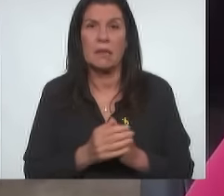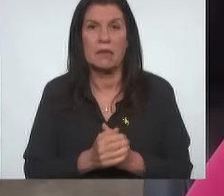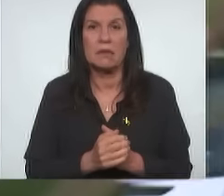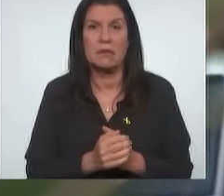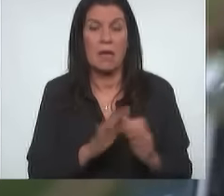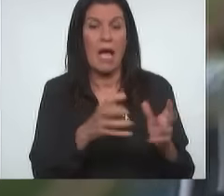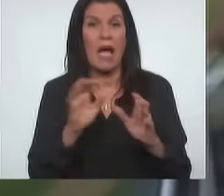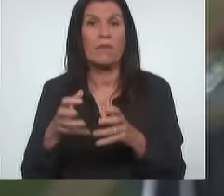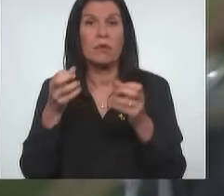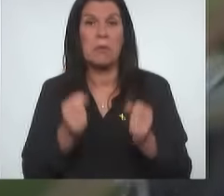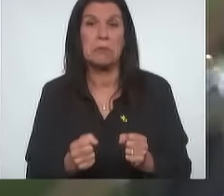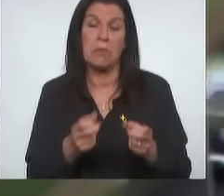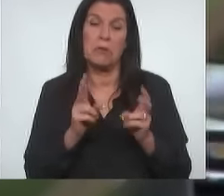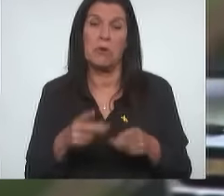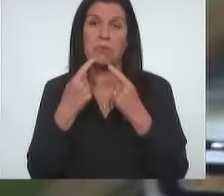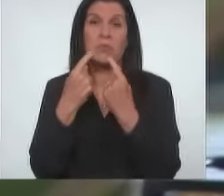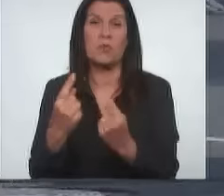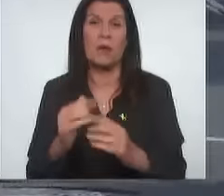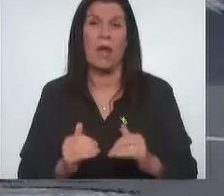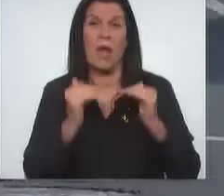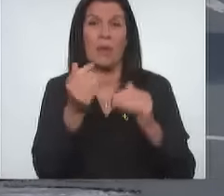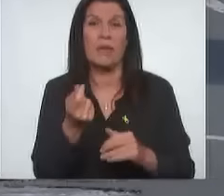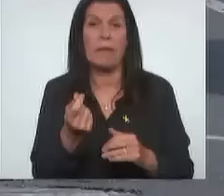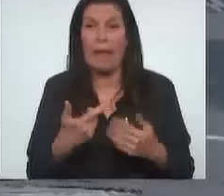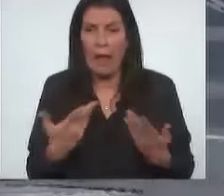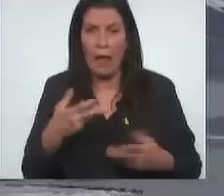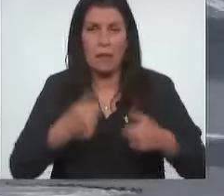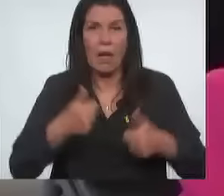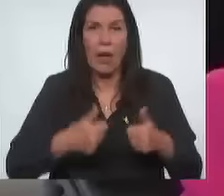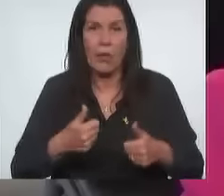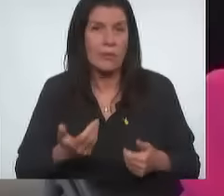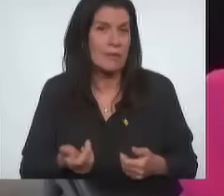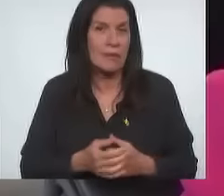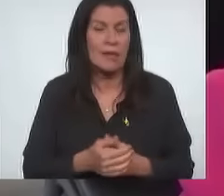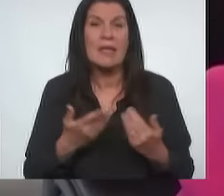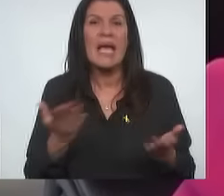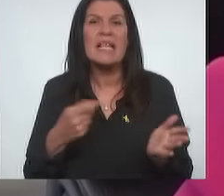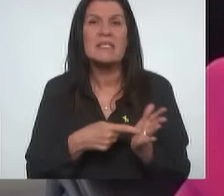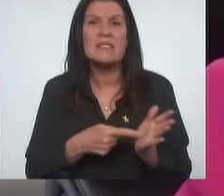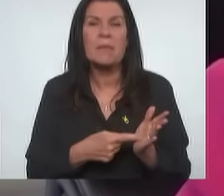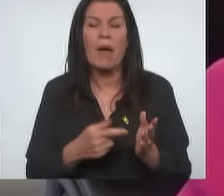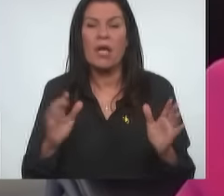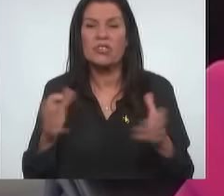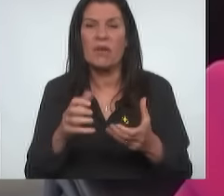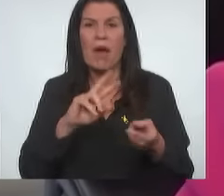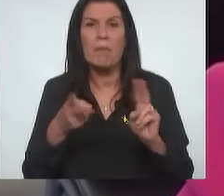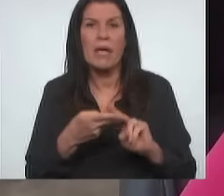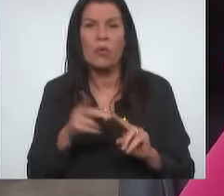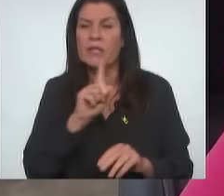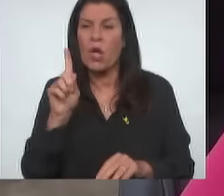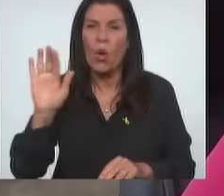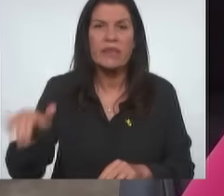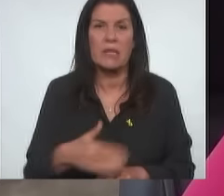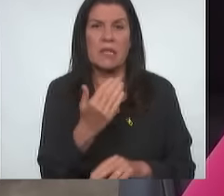את המחירים, כי אין באמת תחרות. אין שום סיבה שחברה בינלאומית לא תיכנס לארץ. כמבטחת זרה.